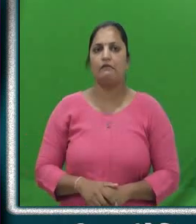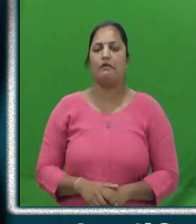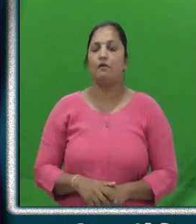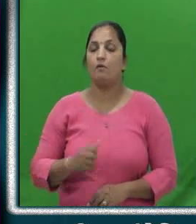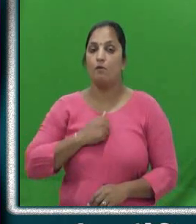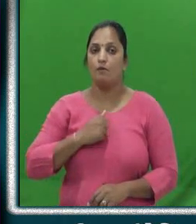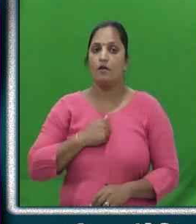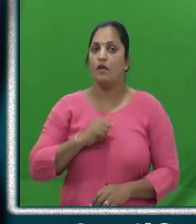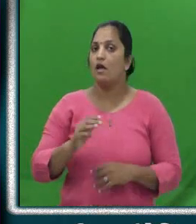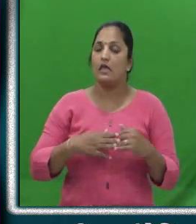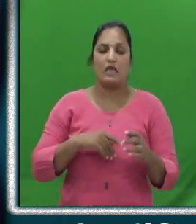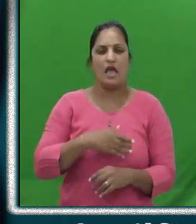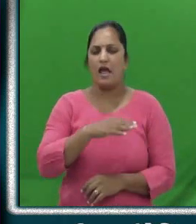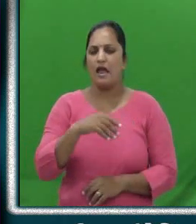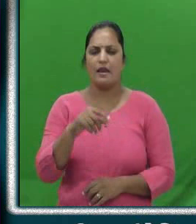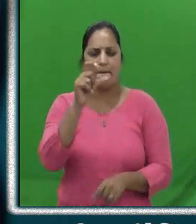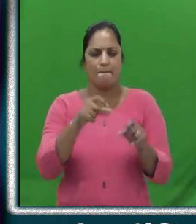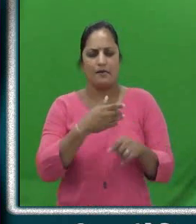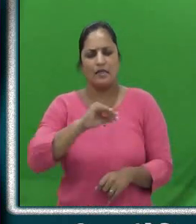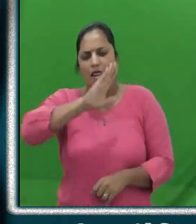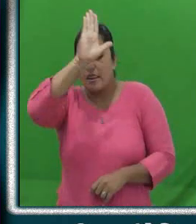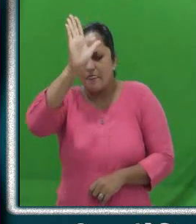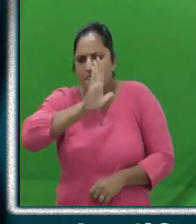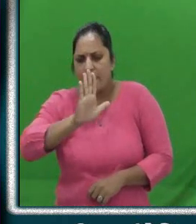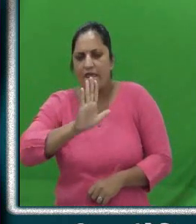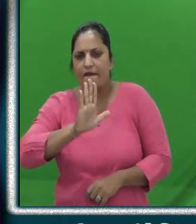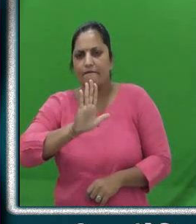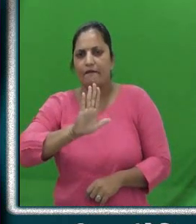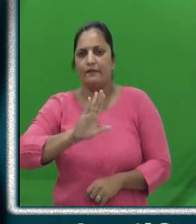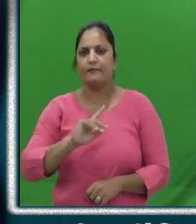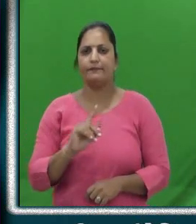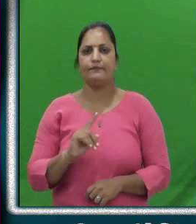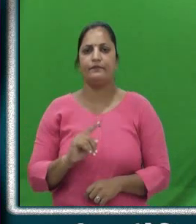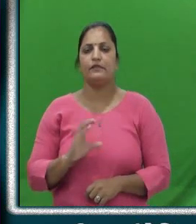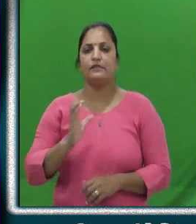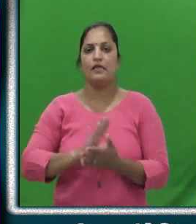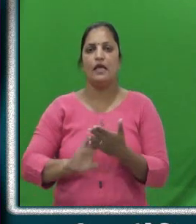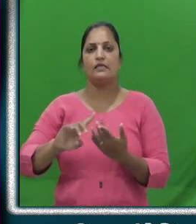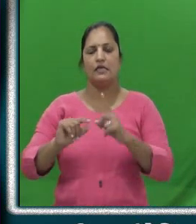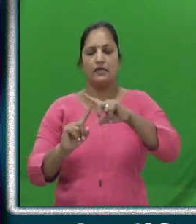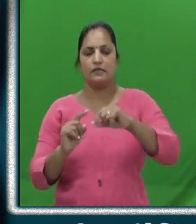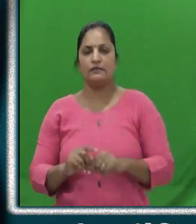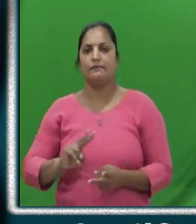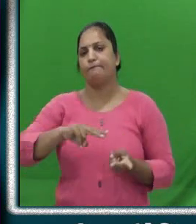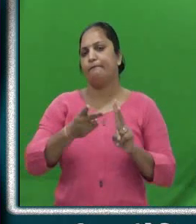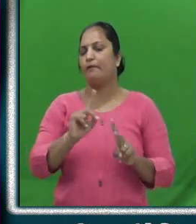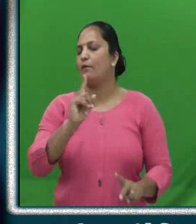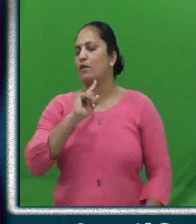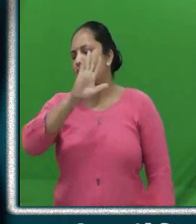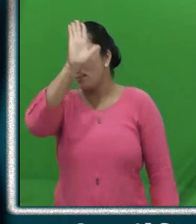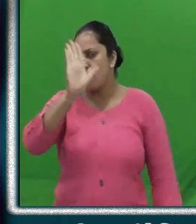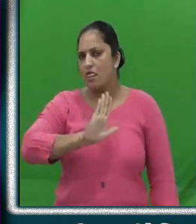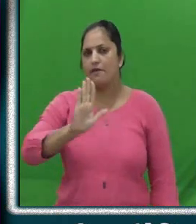ચીટ એનીબડી, કોઈને છેતરતો નથી. નેવર આવે શબ્દ, એ પણ શું બતાવો? વારંવારતા બતાવો. હું